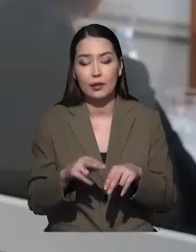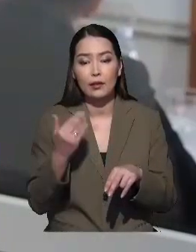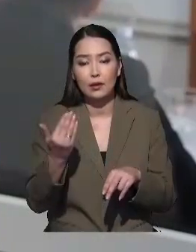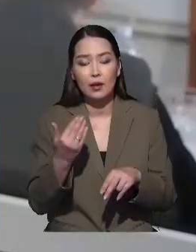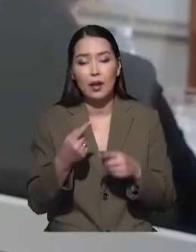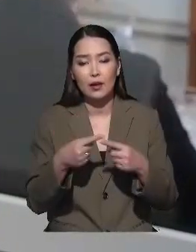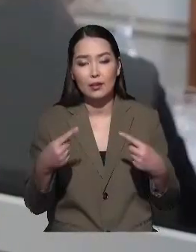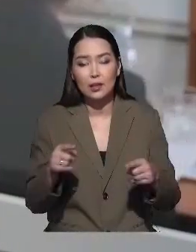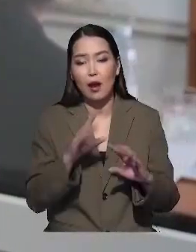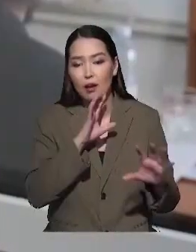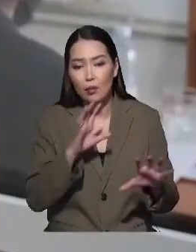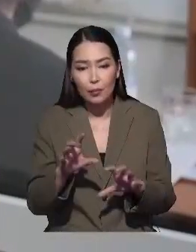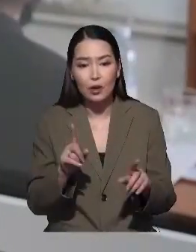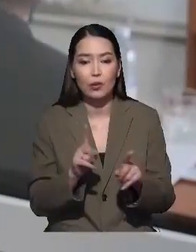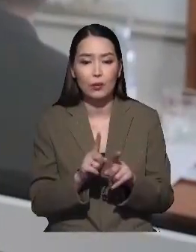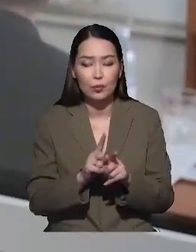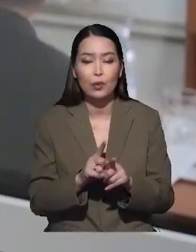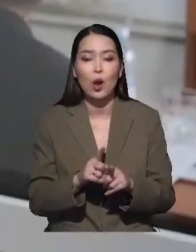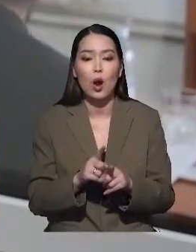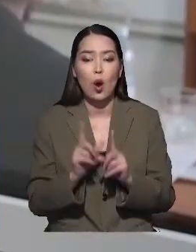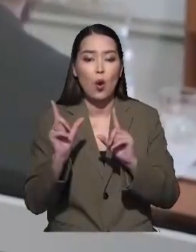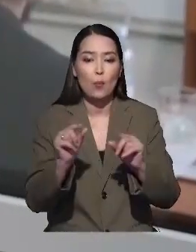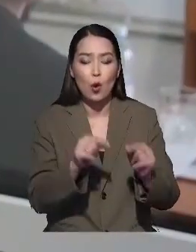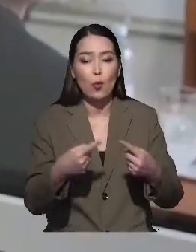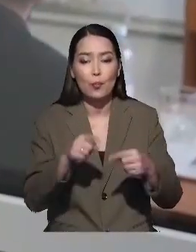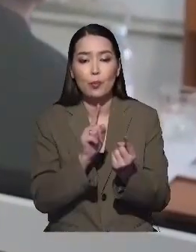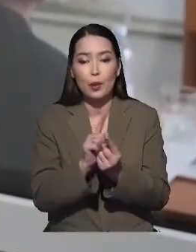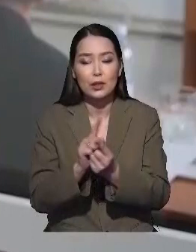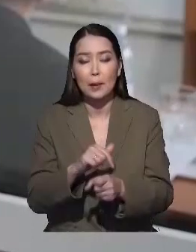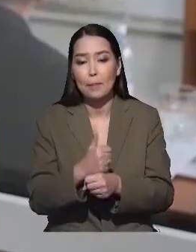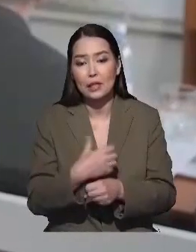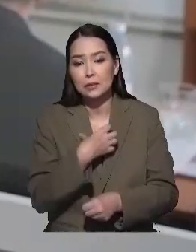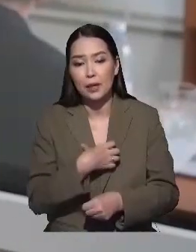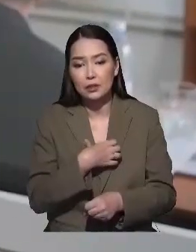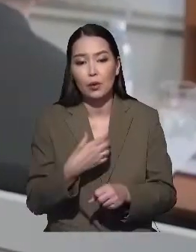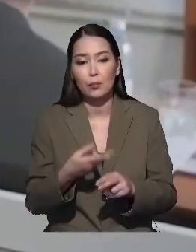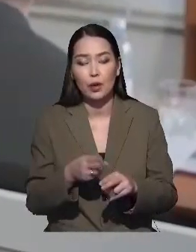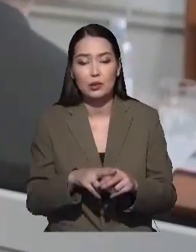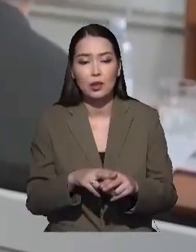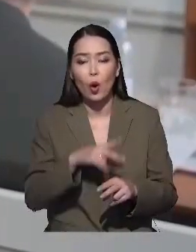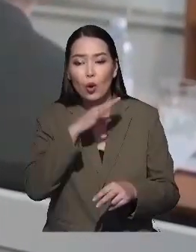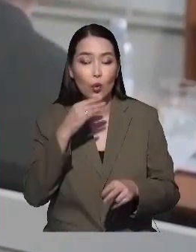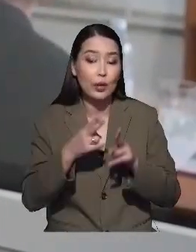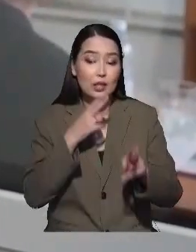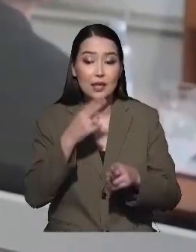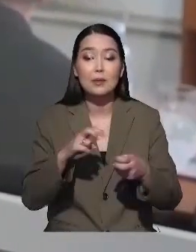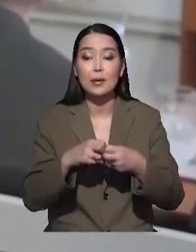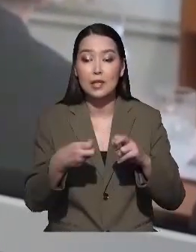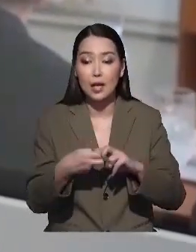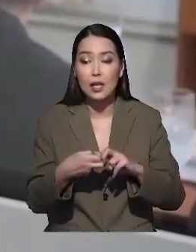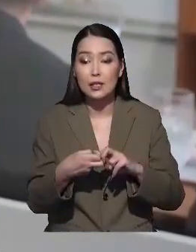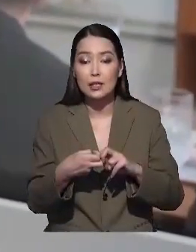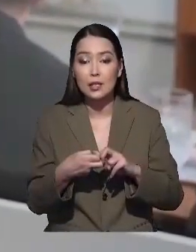ету. Мобильді қоғамдық қабылдаудың басты мақсаты жергілікті көтерілген мәселелерді